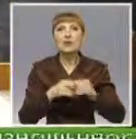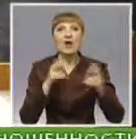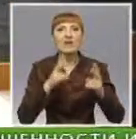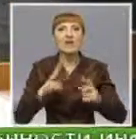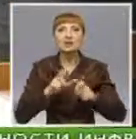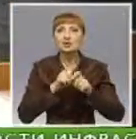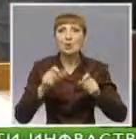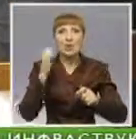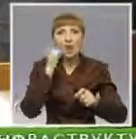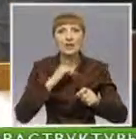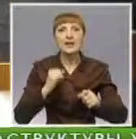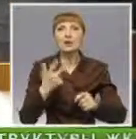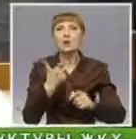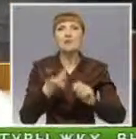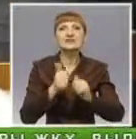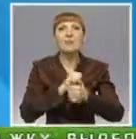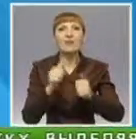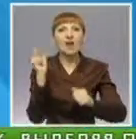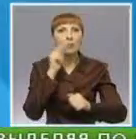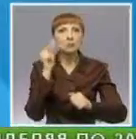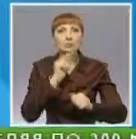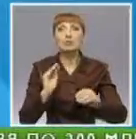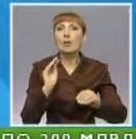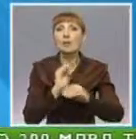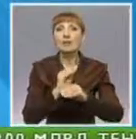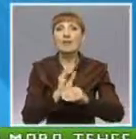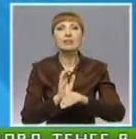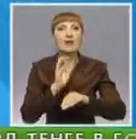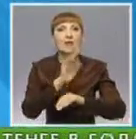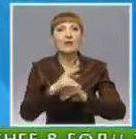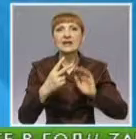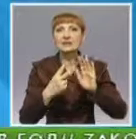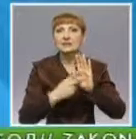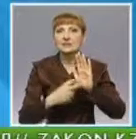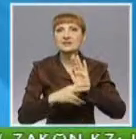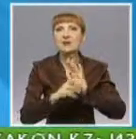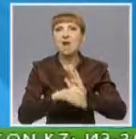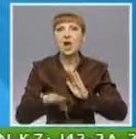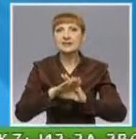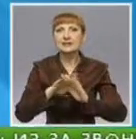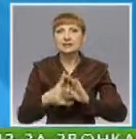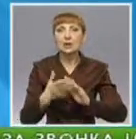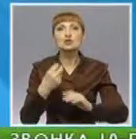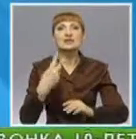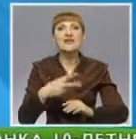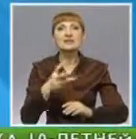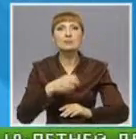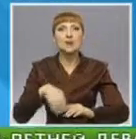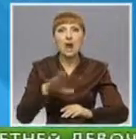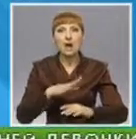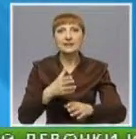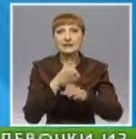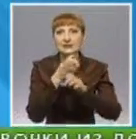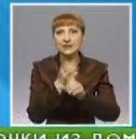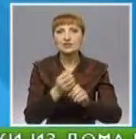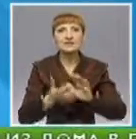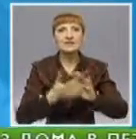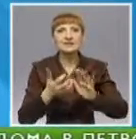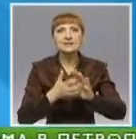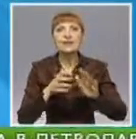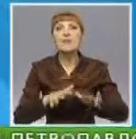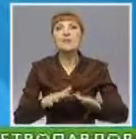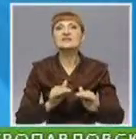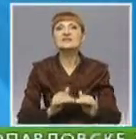школ и трехсменного обучения. На это будет дополнительно направлено 70 миллиардов тенге. Еще 20 миллиардов на сокращение дефицита